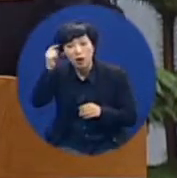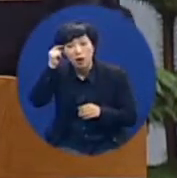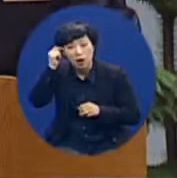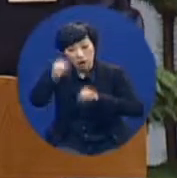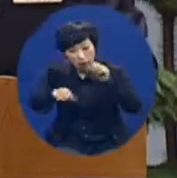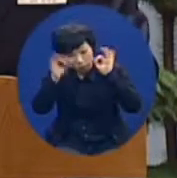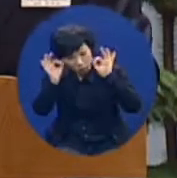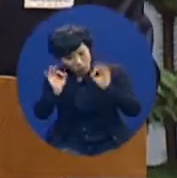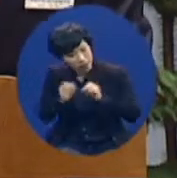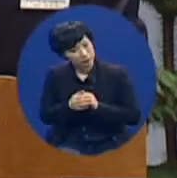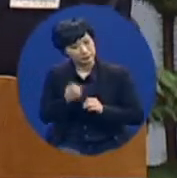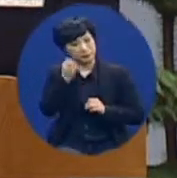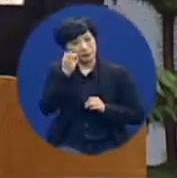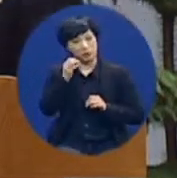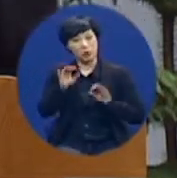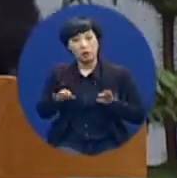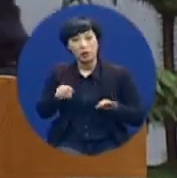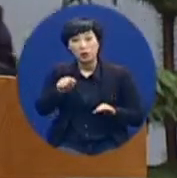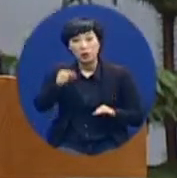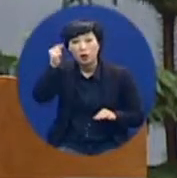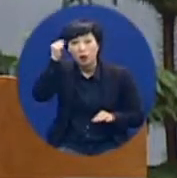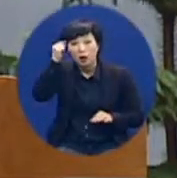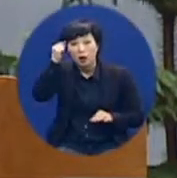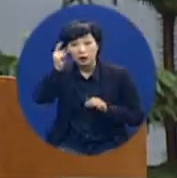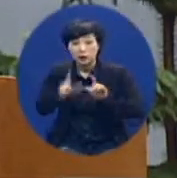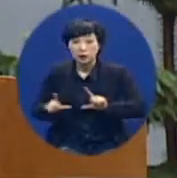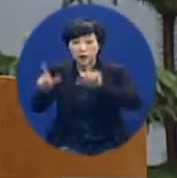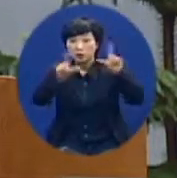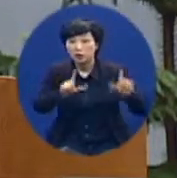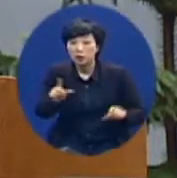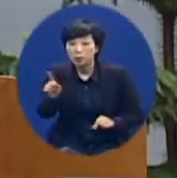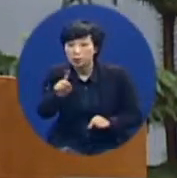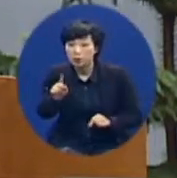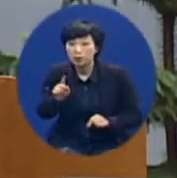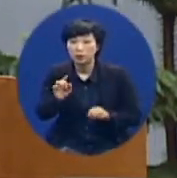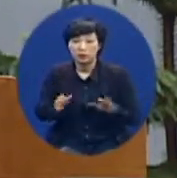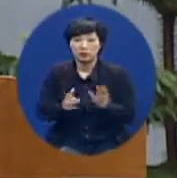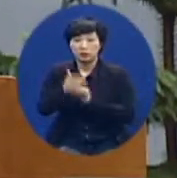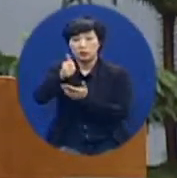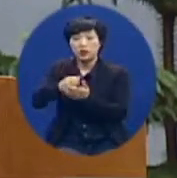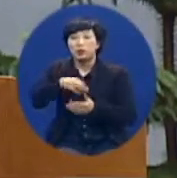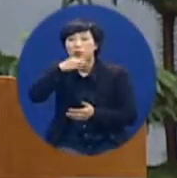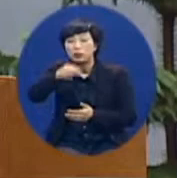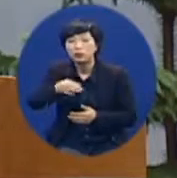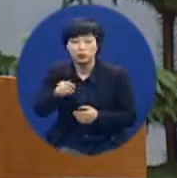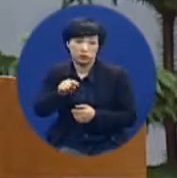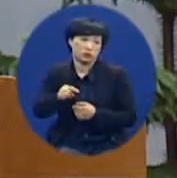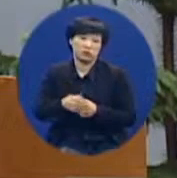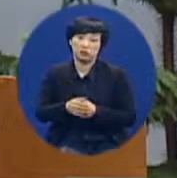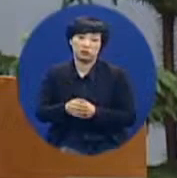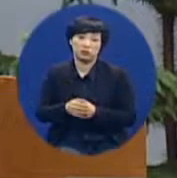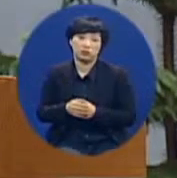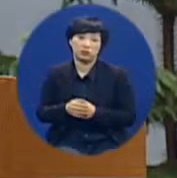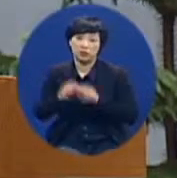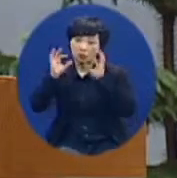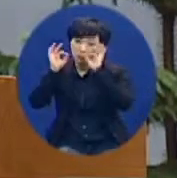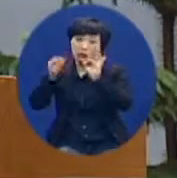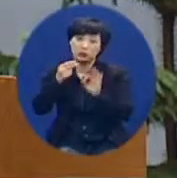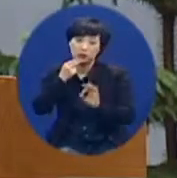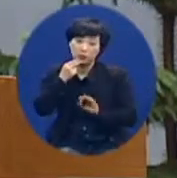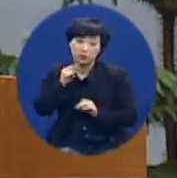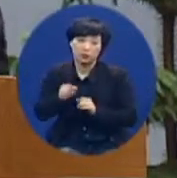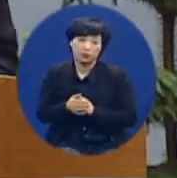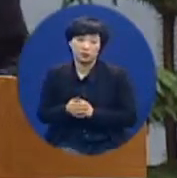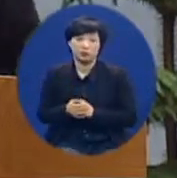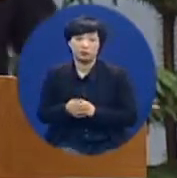그럴까 어떻게 살아야 되는지 예수의 목소리가 들리질 않아 들리지